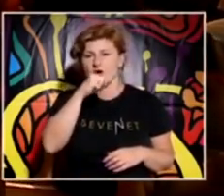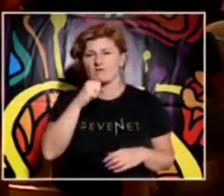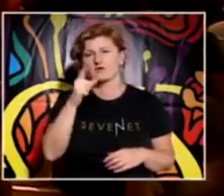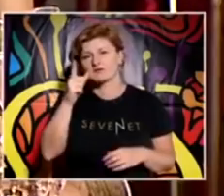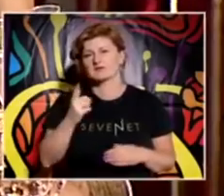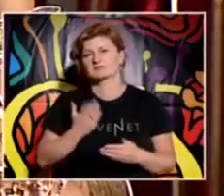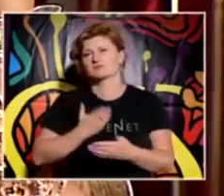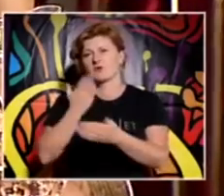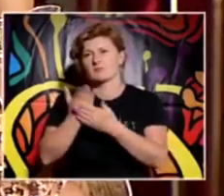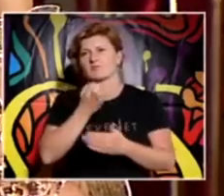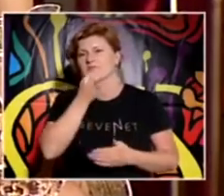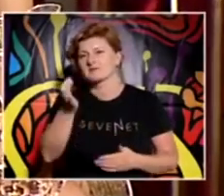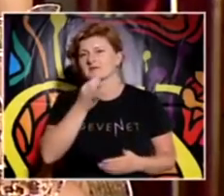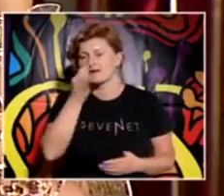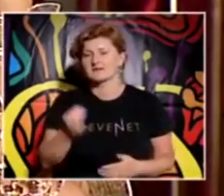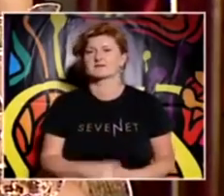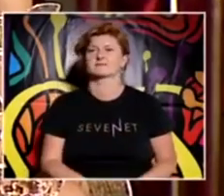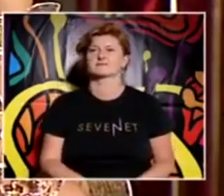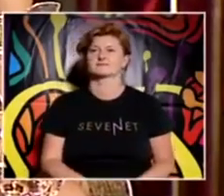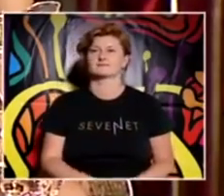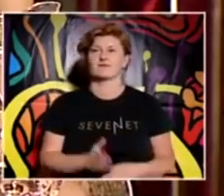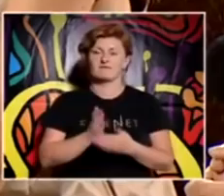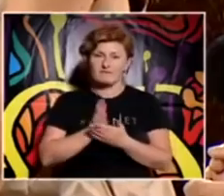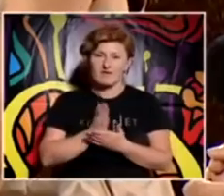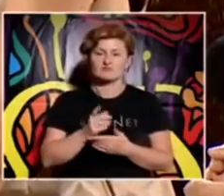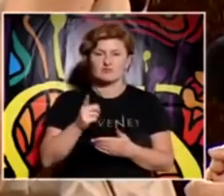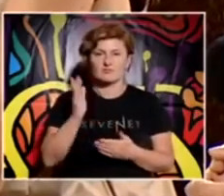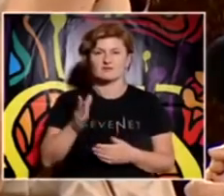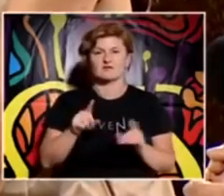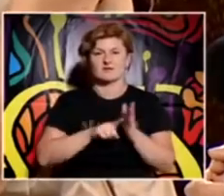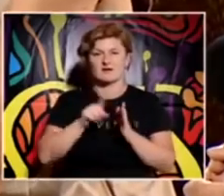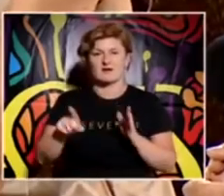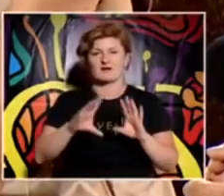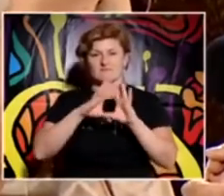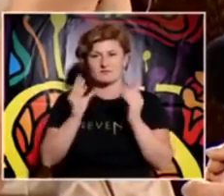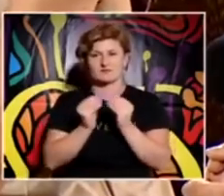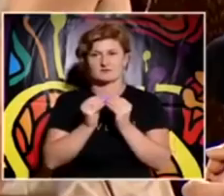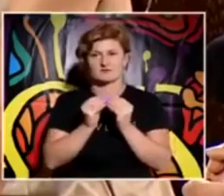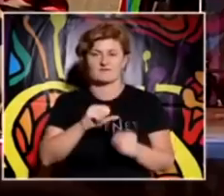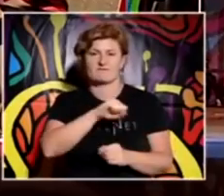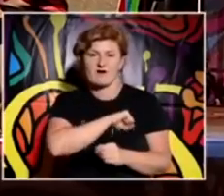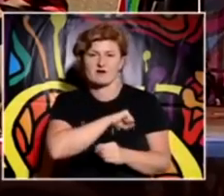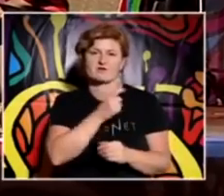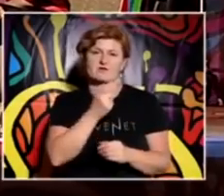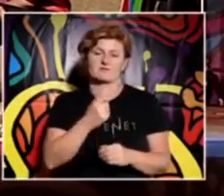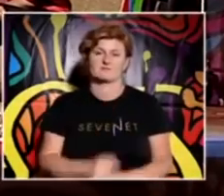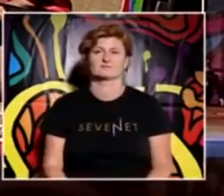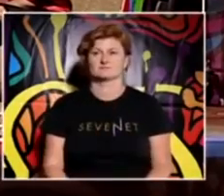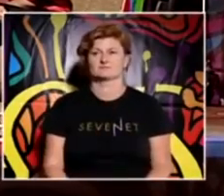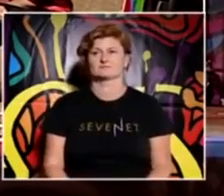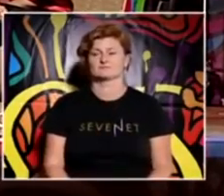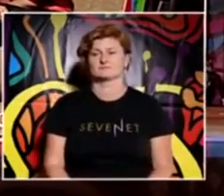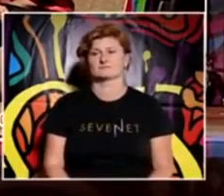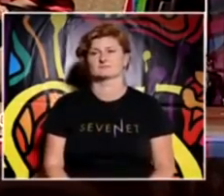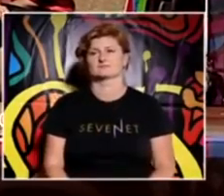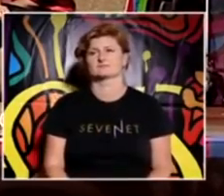mikrofonu, podchodzili i zadawali pytania. Wierzę, że to będzie dla wszystkich fajne, rozkręcające, pouczające. Czasami będziemy mogli sobie zaplanować